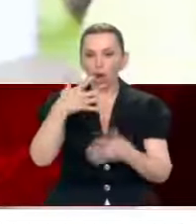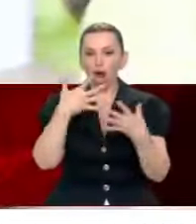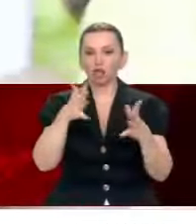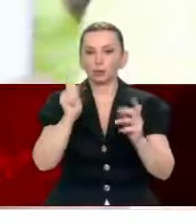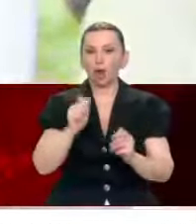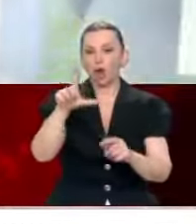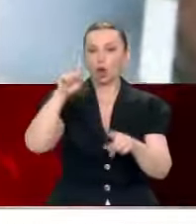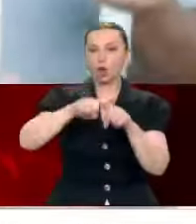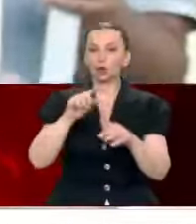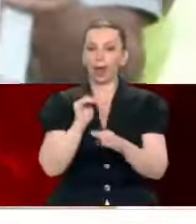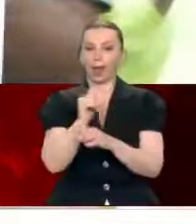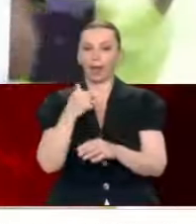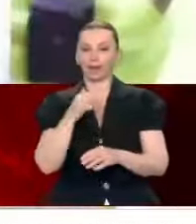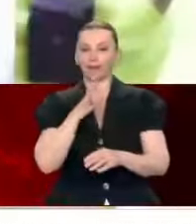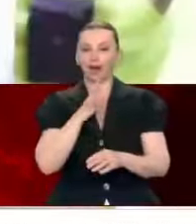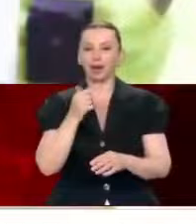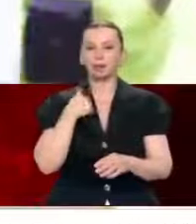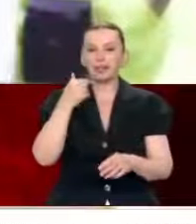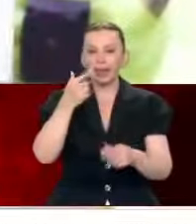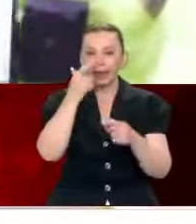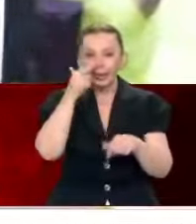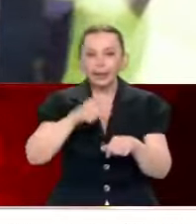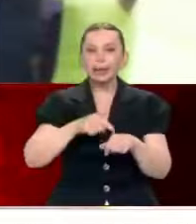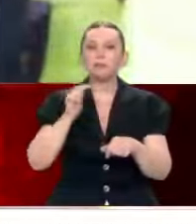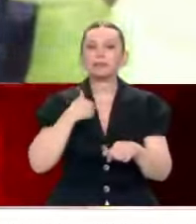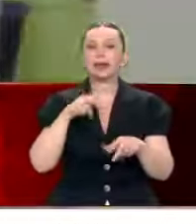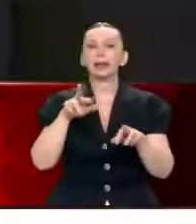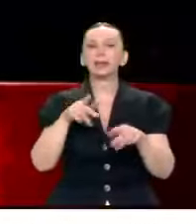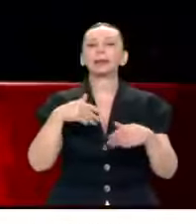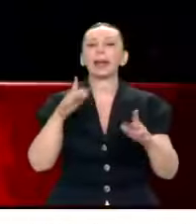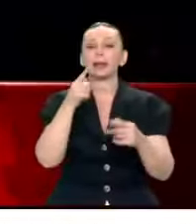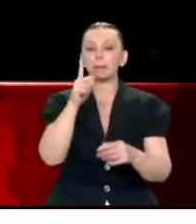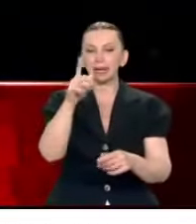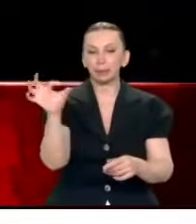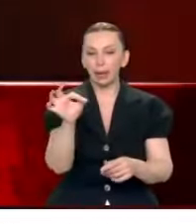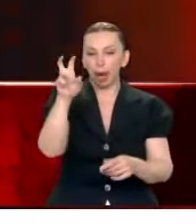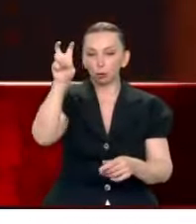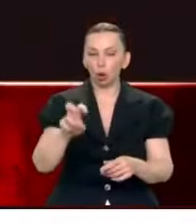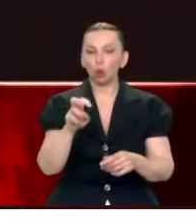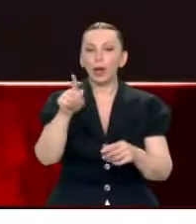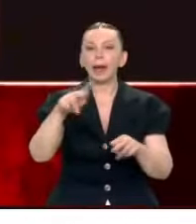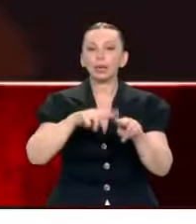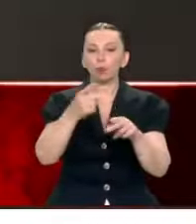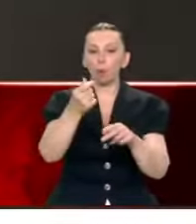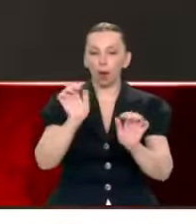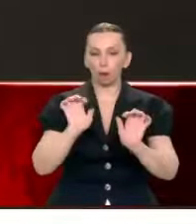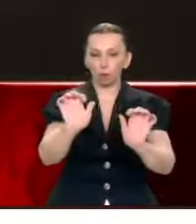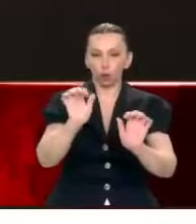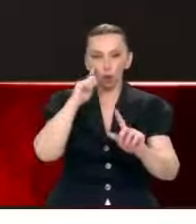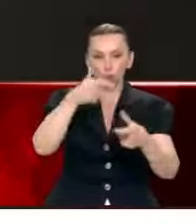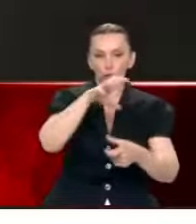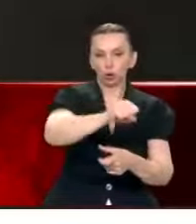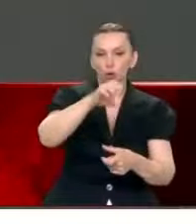Lüks hayatlarını gösterip bize inanmayan bizden değildir gibi bir sürü sloganları vardı zaten. 1 milyar dolarlık kripto vurgunu soruşturmasında gözaltına